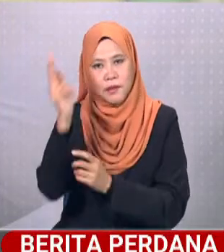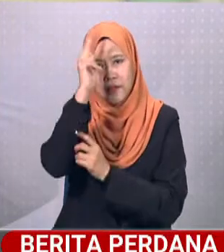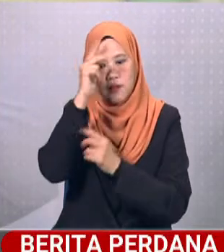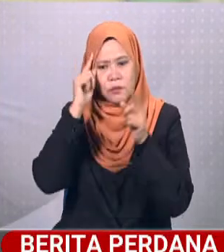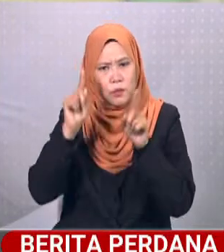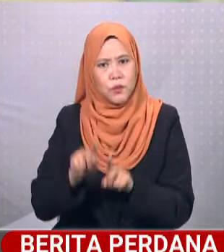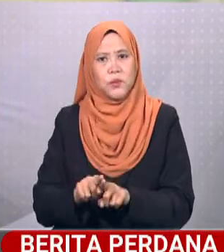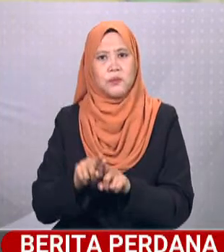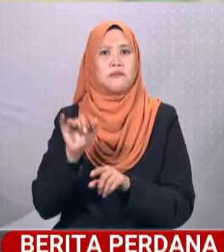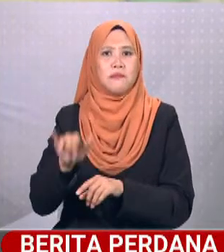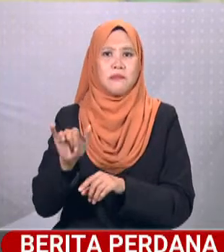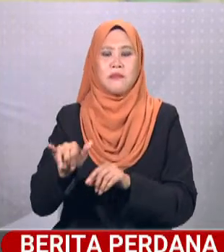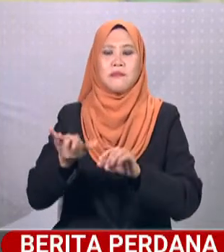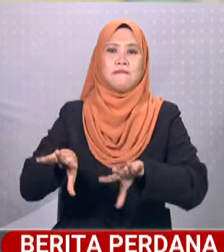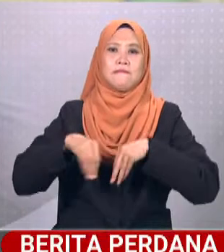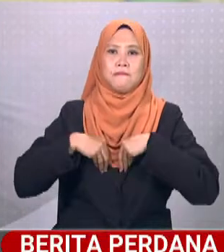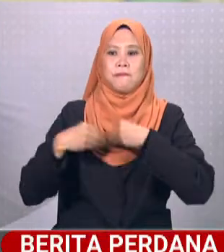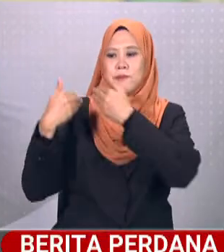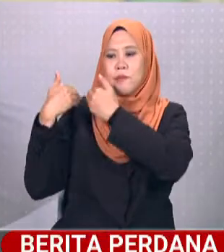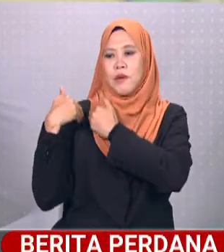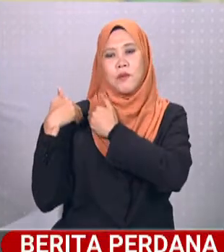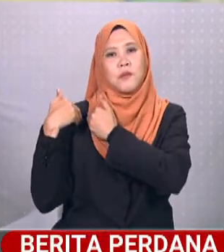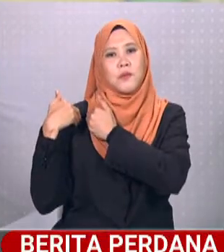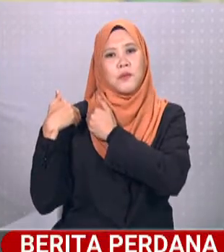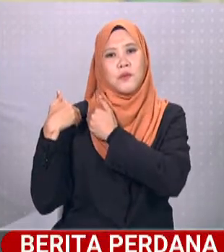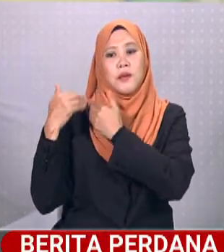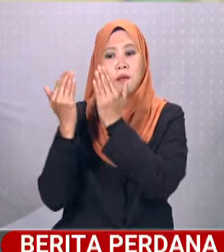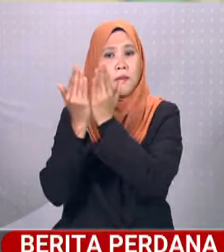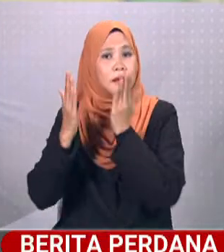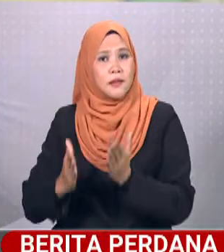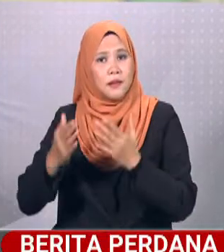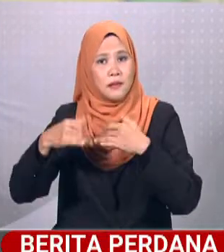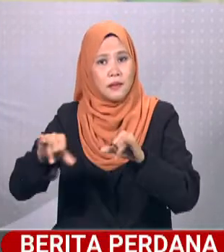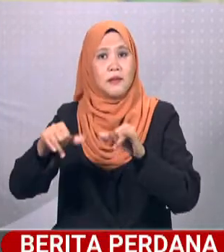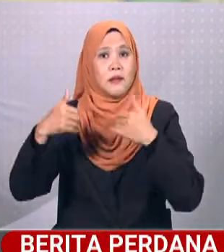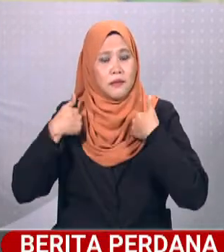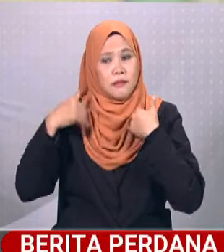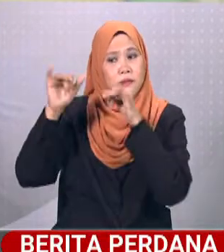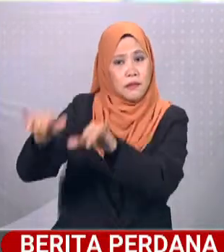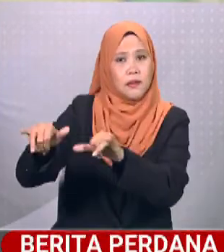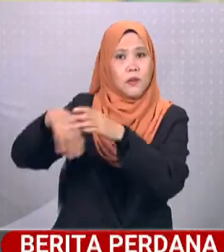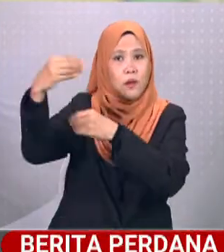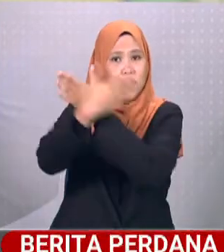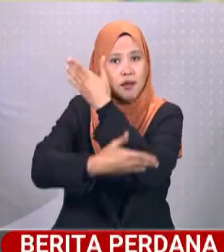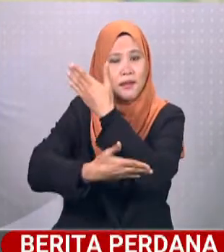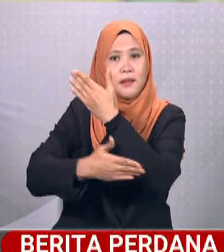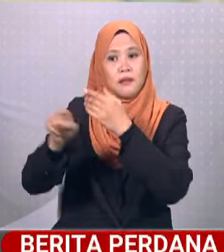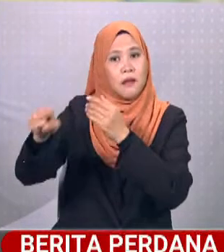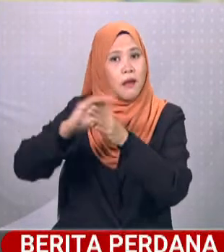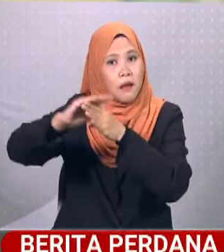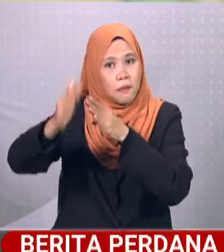bersetuju untuk menanggung pelajar-pelajar yang masih berada di luar negeri selepas tamat pengajian yang